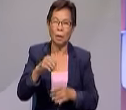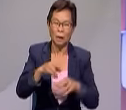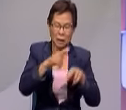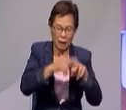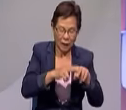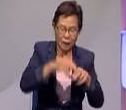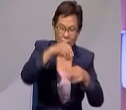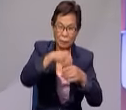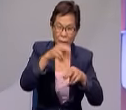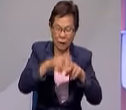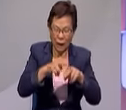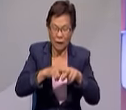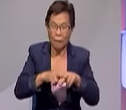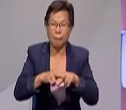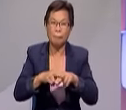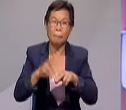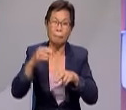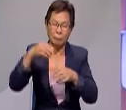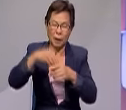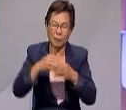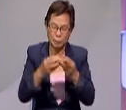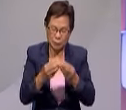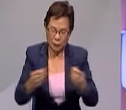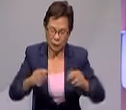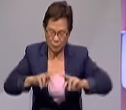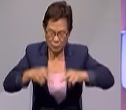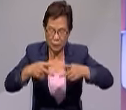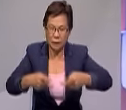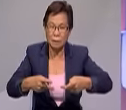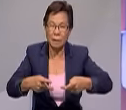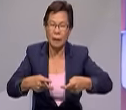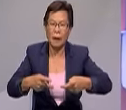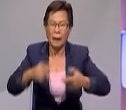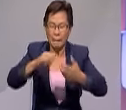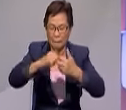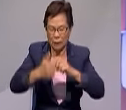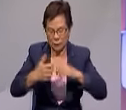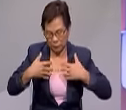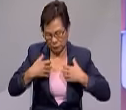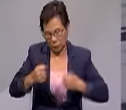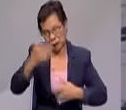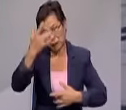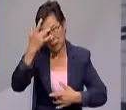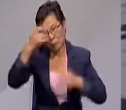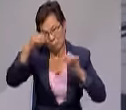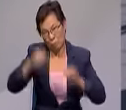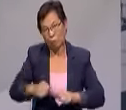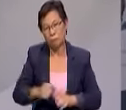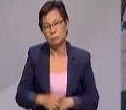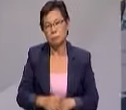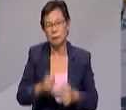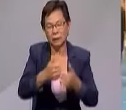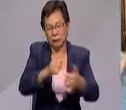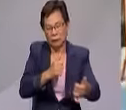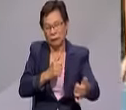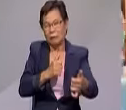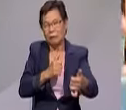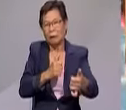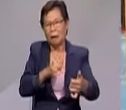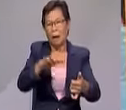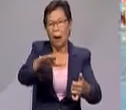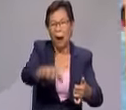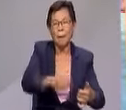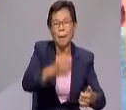badan kita menjadi terlampau cair dan boleh mengakibatkan masalah kesihatan. Elakkan diri daripada